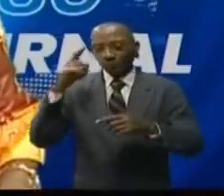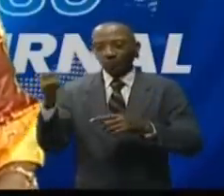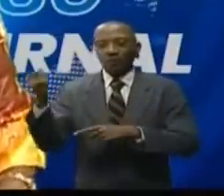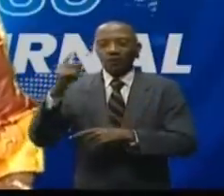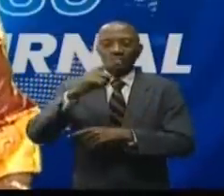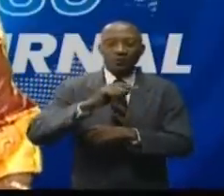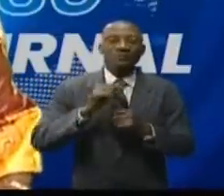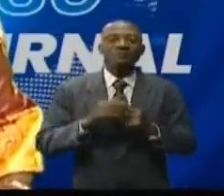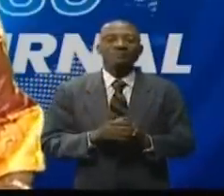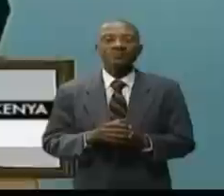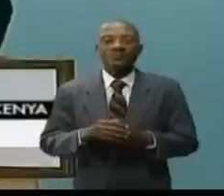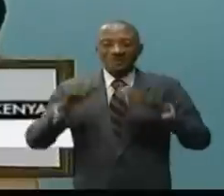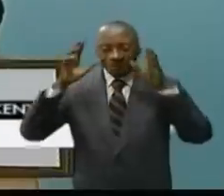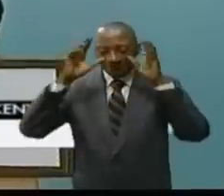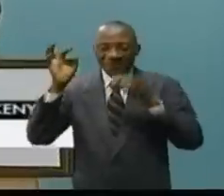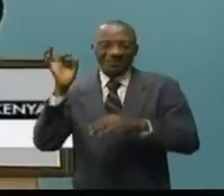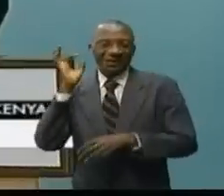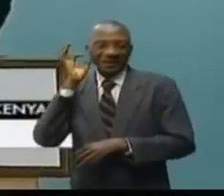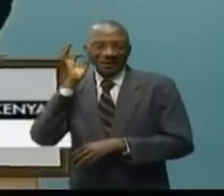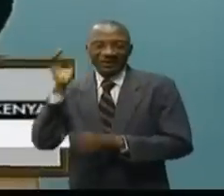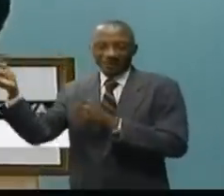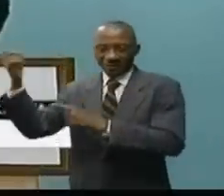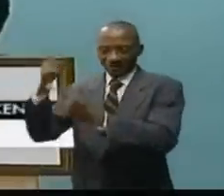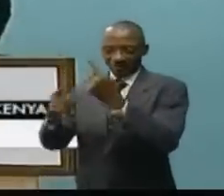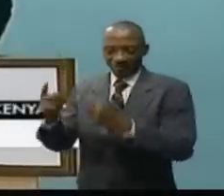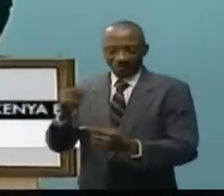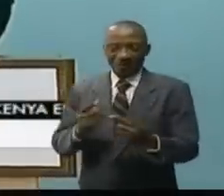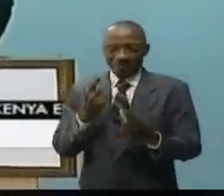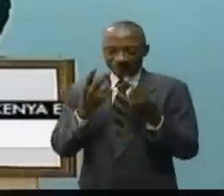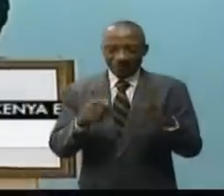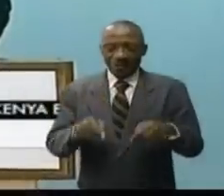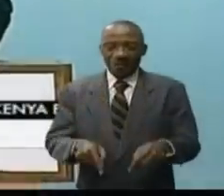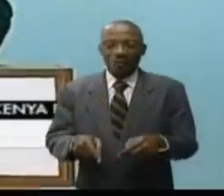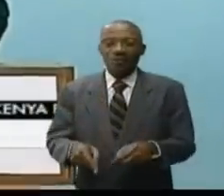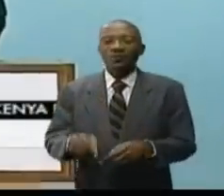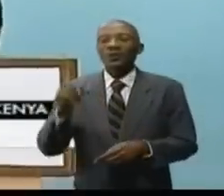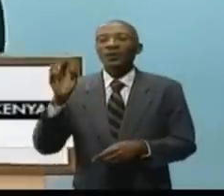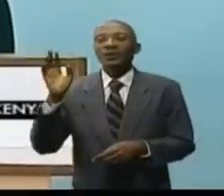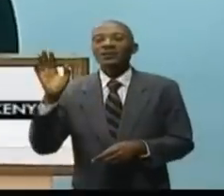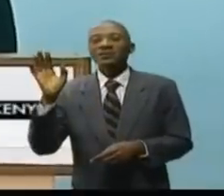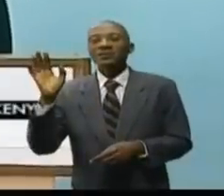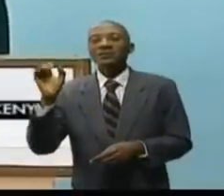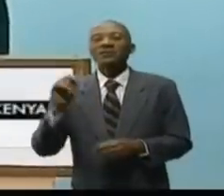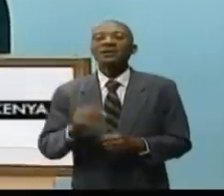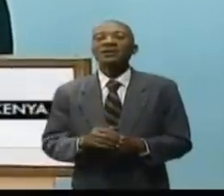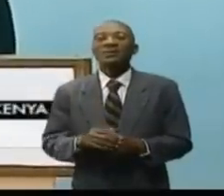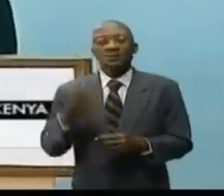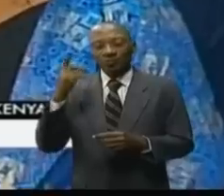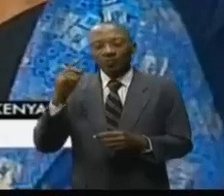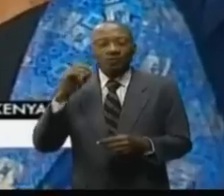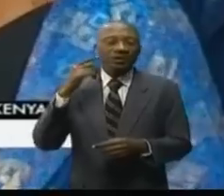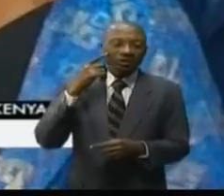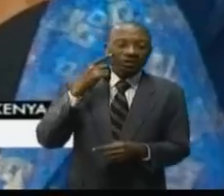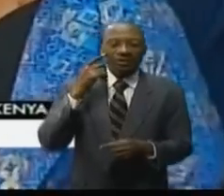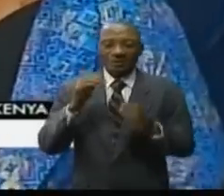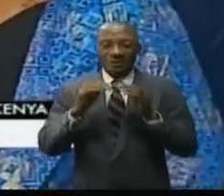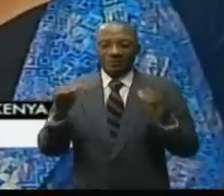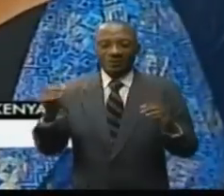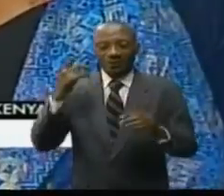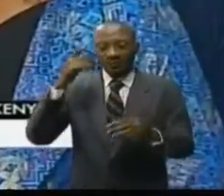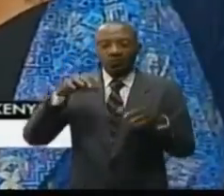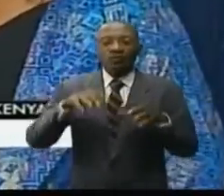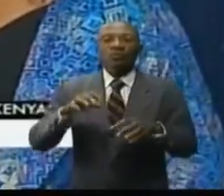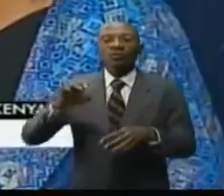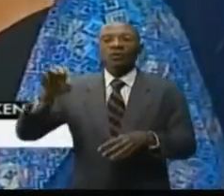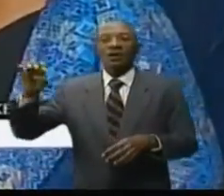du président kényan à Kinshasa sur la situation sécuritaire qui prévaut dans la partie est de la République démocratique du Congo. Voilà pour